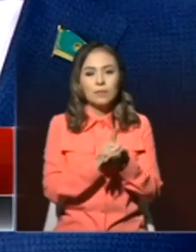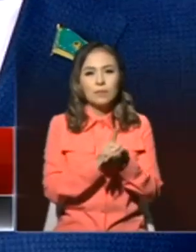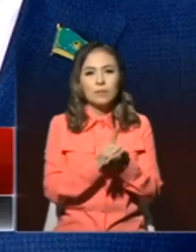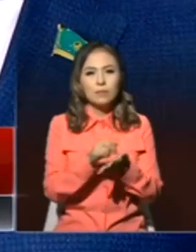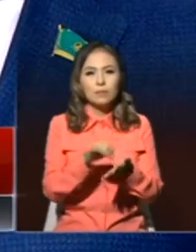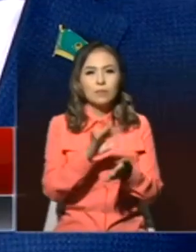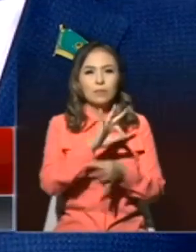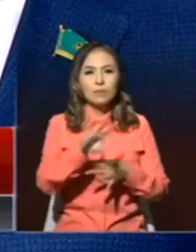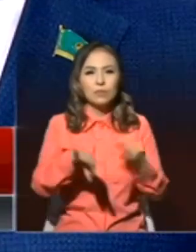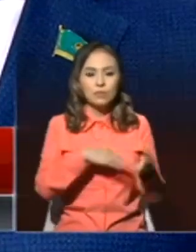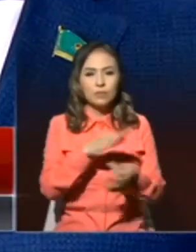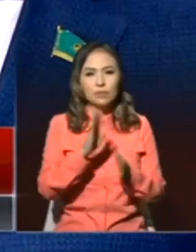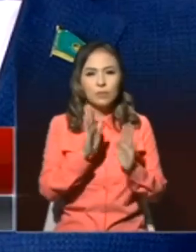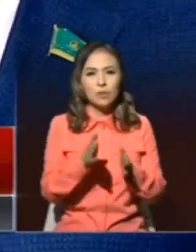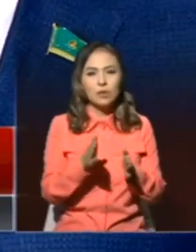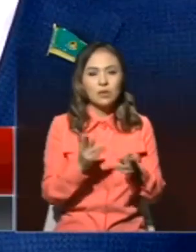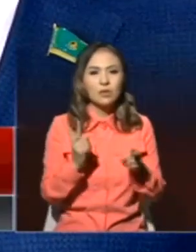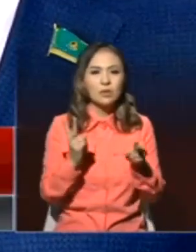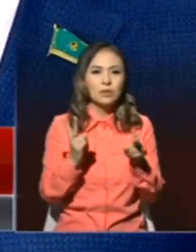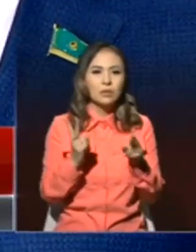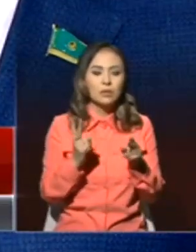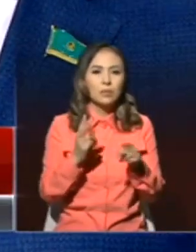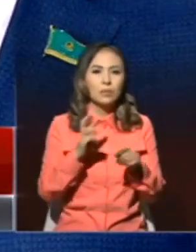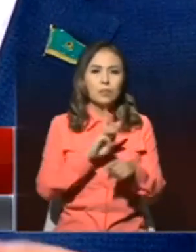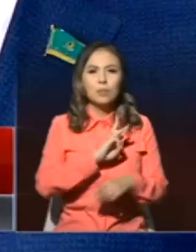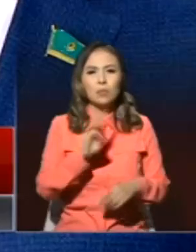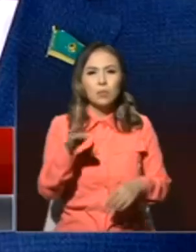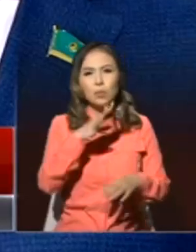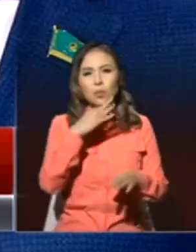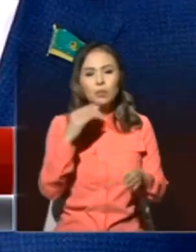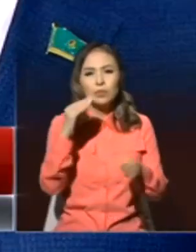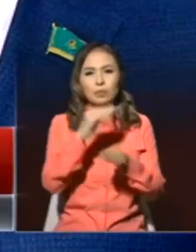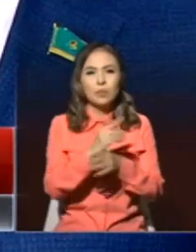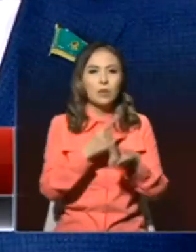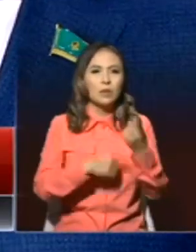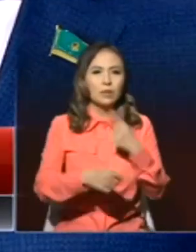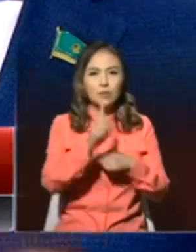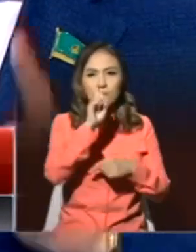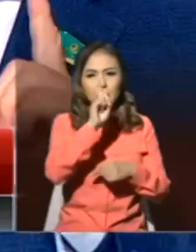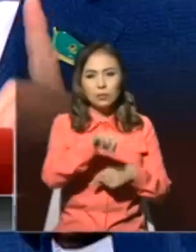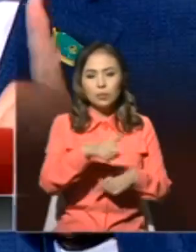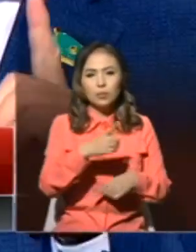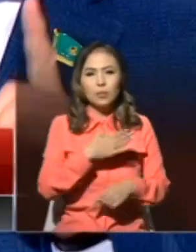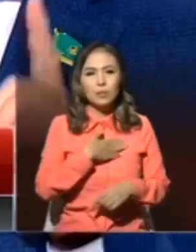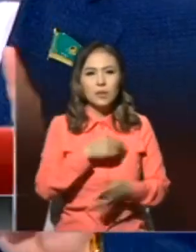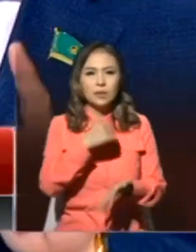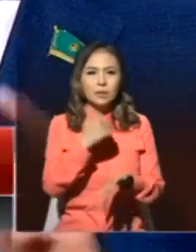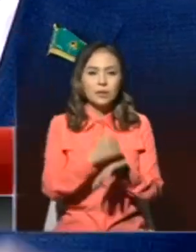тиын. Өйткені 100 еселеп, миллион еселеп біз оны қайтара алмаймыз. Өйткені бізге ең басты құндылық ол